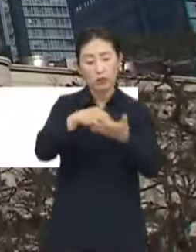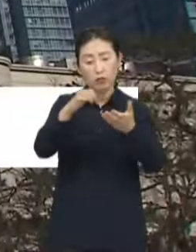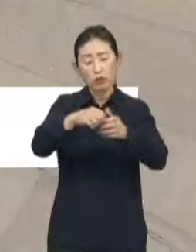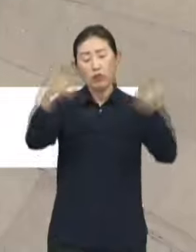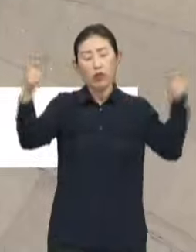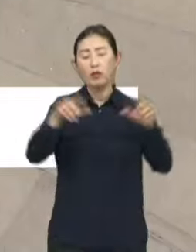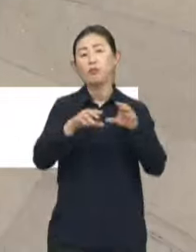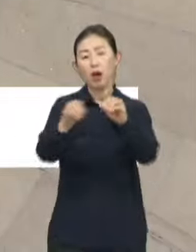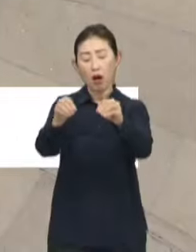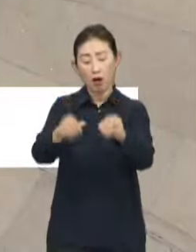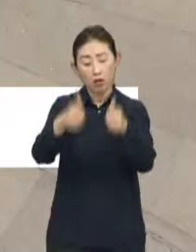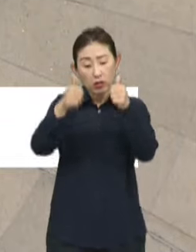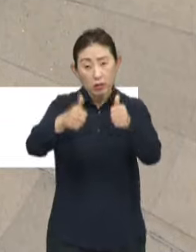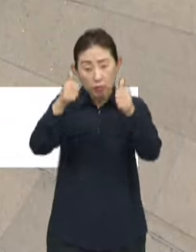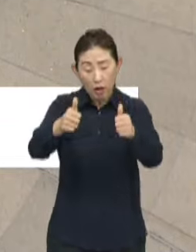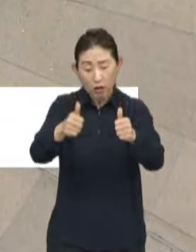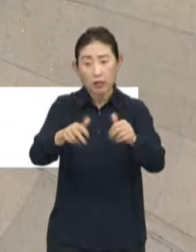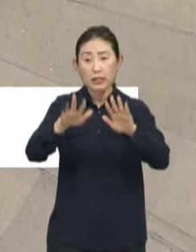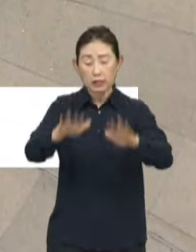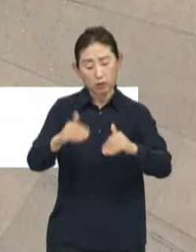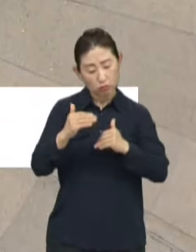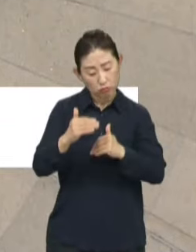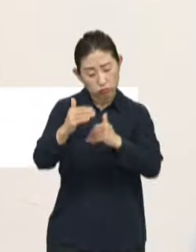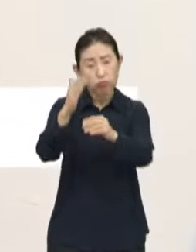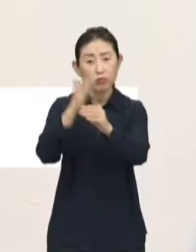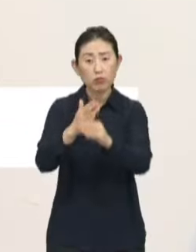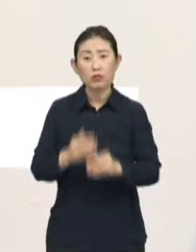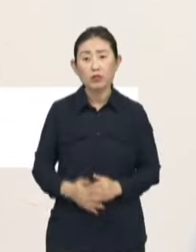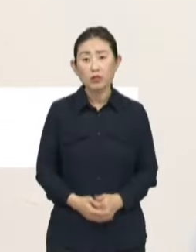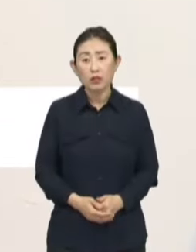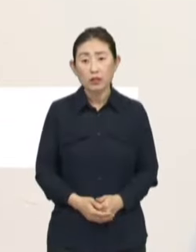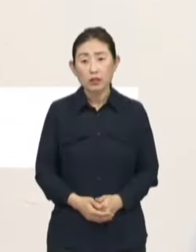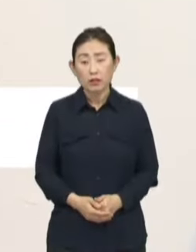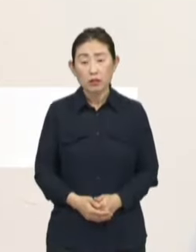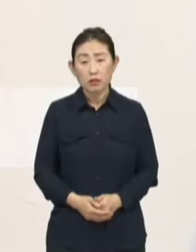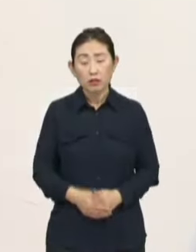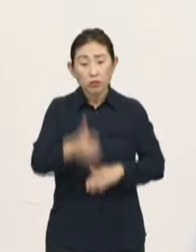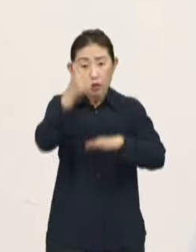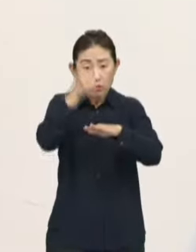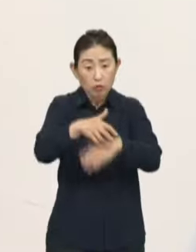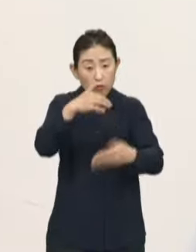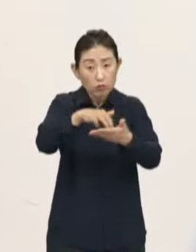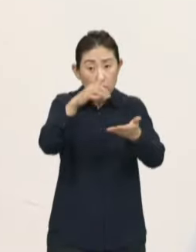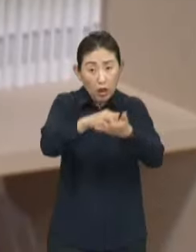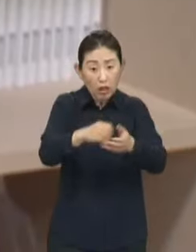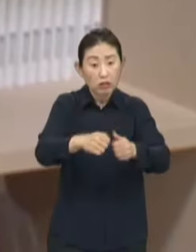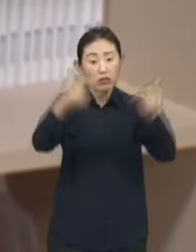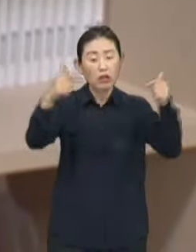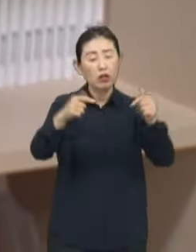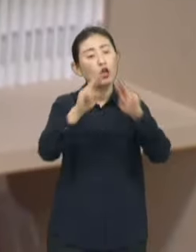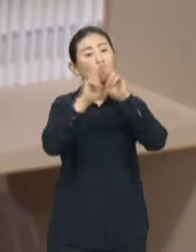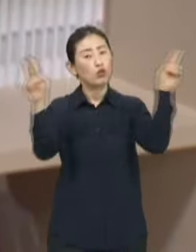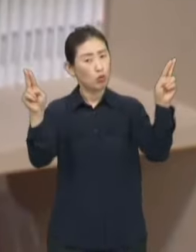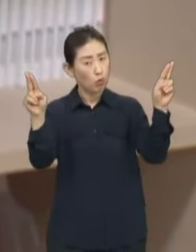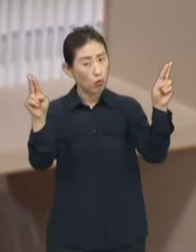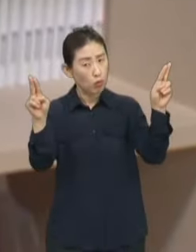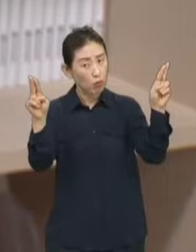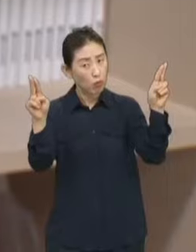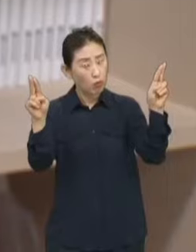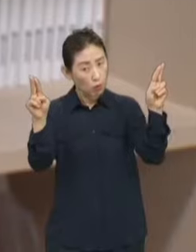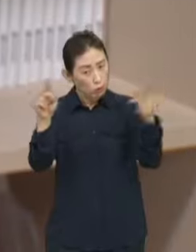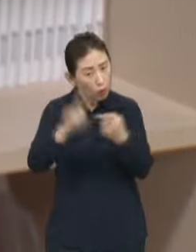등 증원 승인에 대한 법원 판단도 변수입니다. 소송 결과에 따라 증원 자체가 백지화될 가능성도 배제할 수 없는